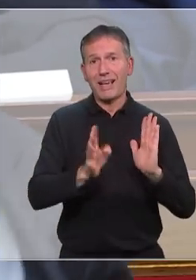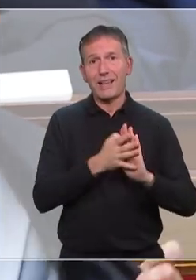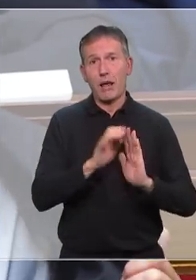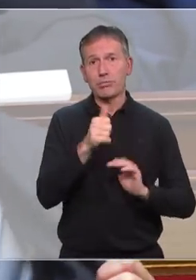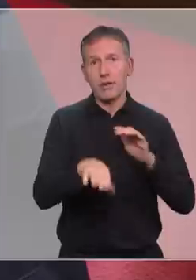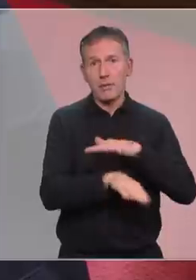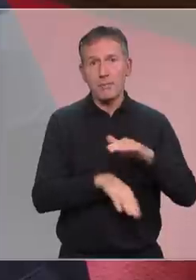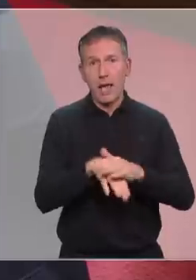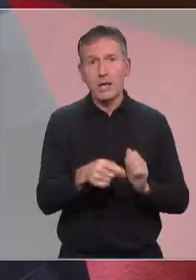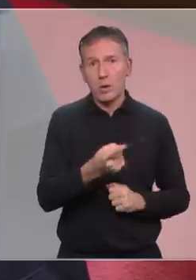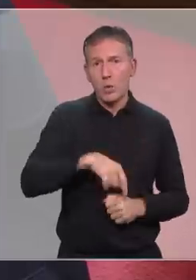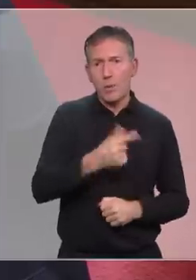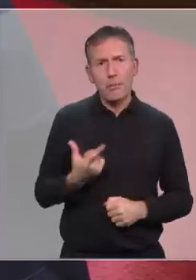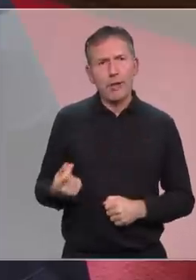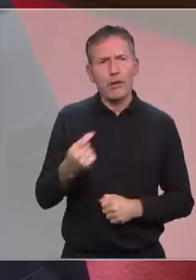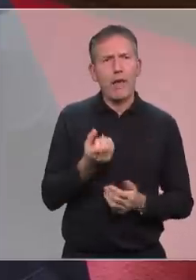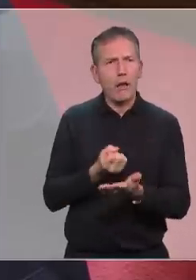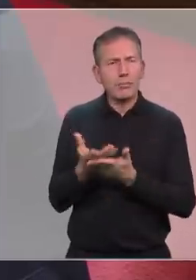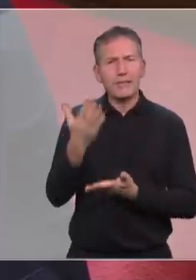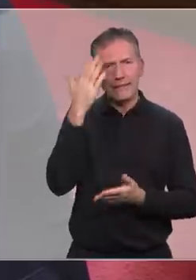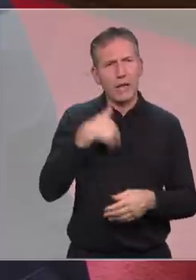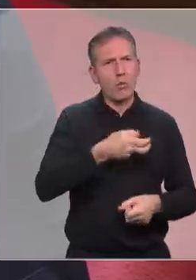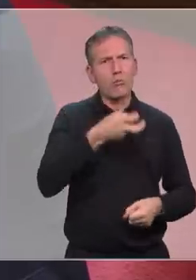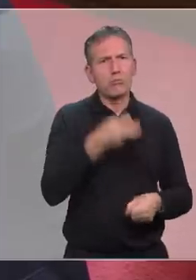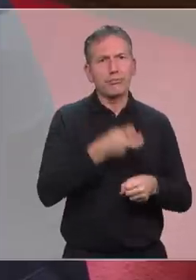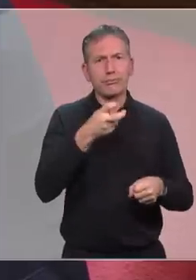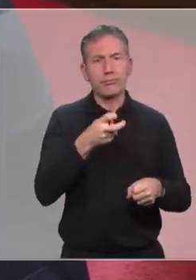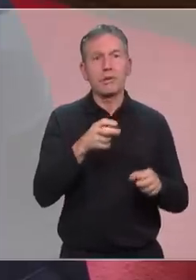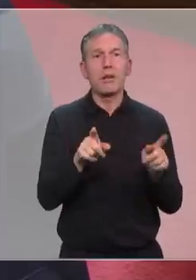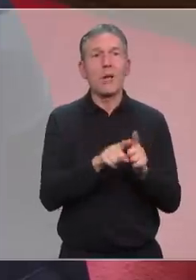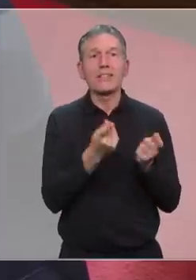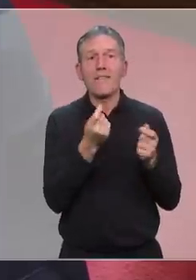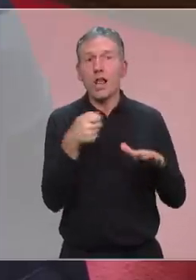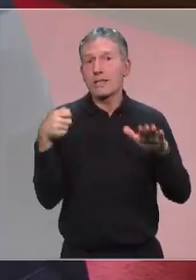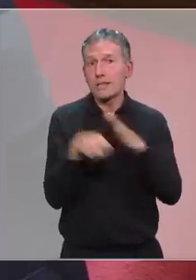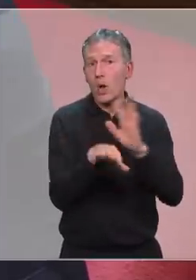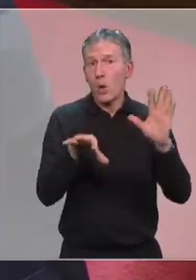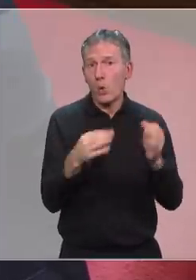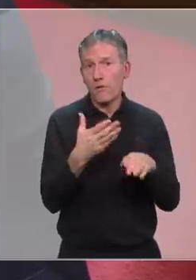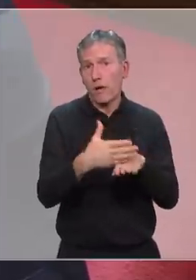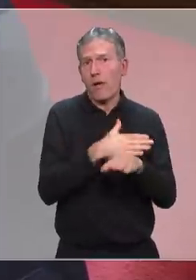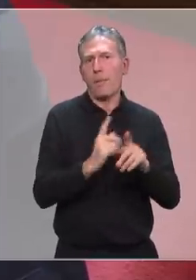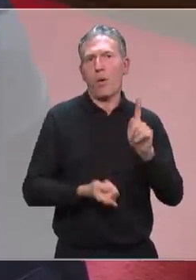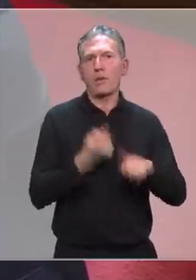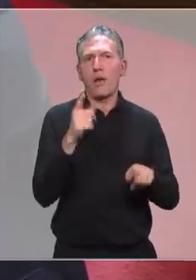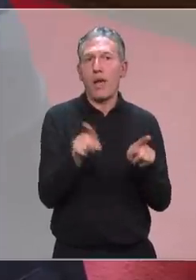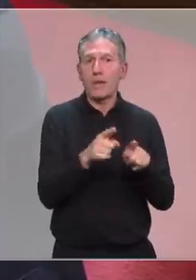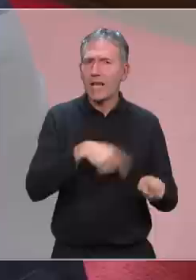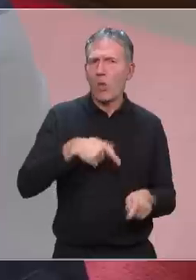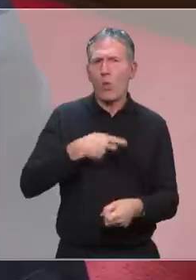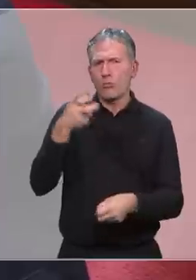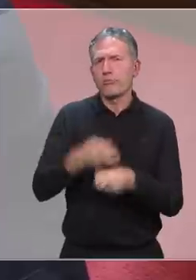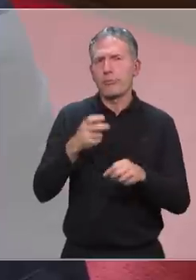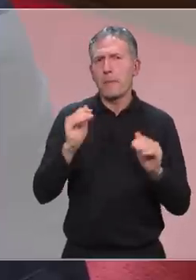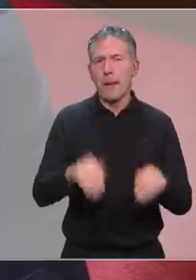et il est connu de nos partenaires. Nous ne transigerons pas. La soutenabilité financière est un prérequis. Là non plus, nous ne